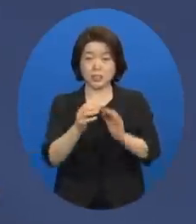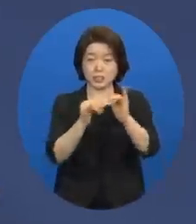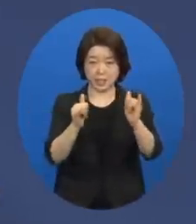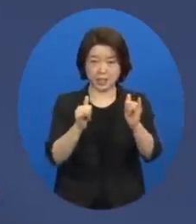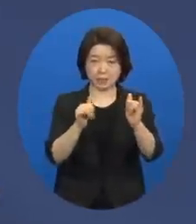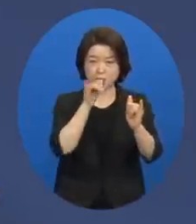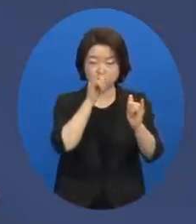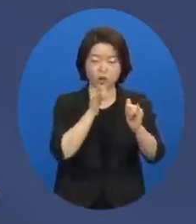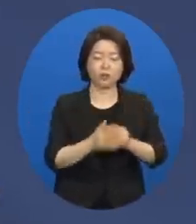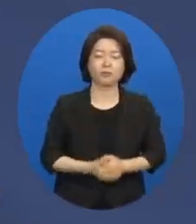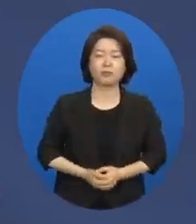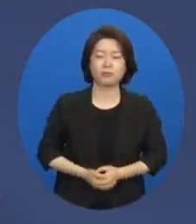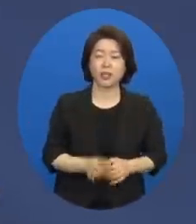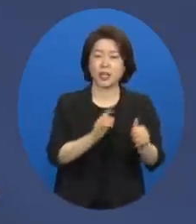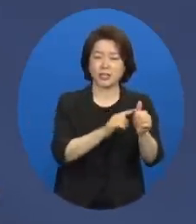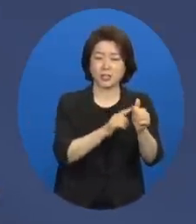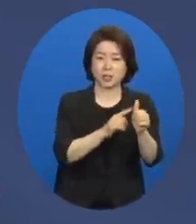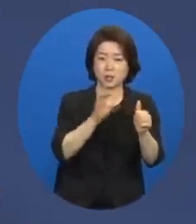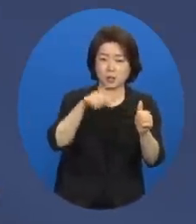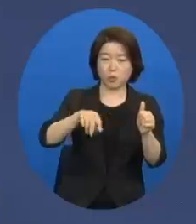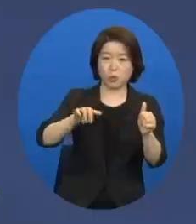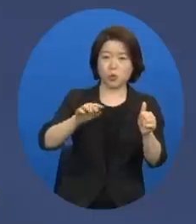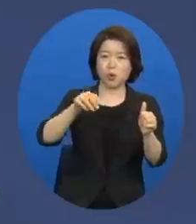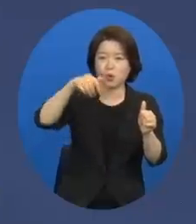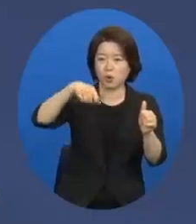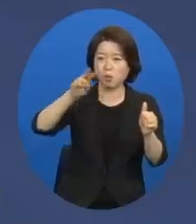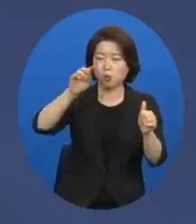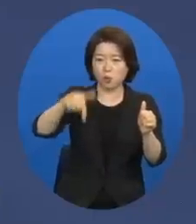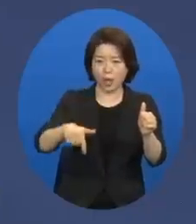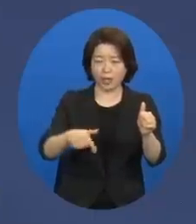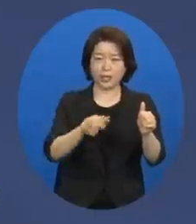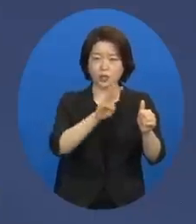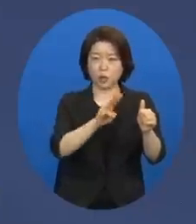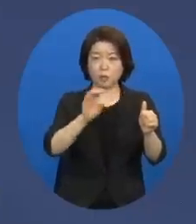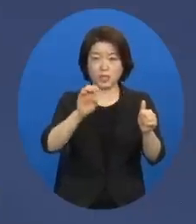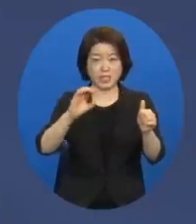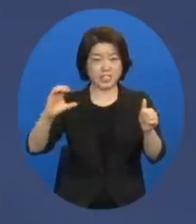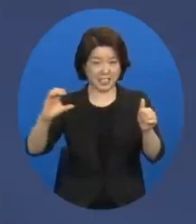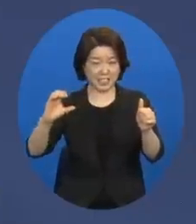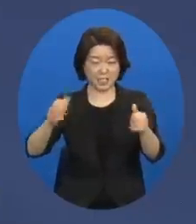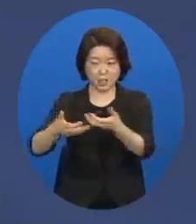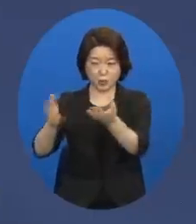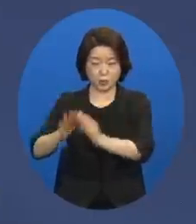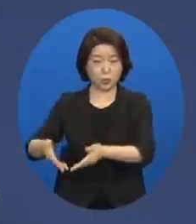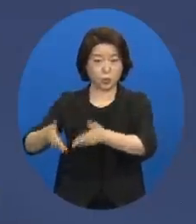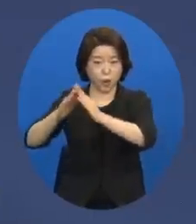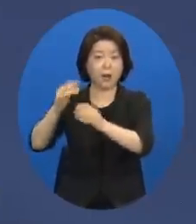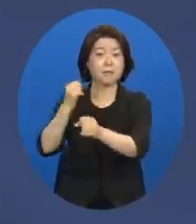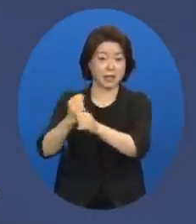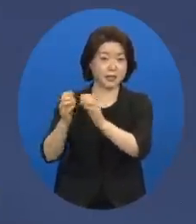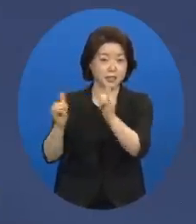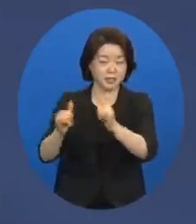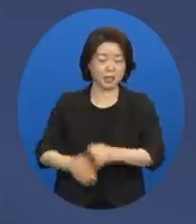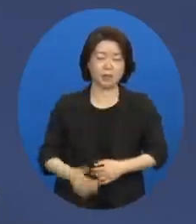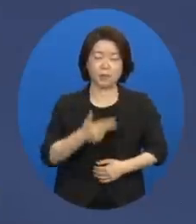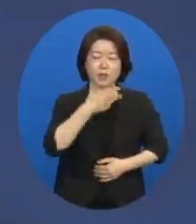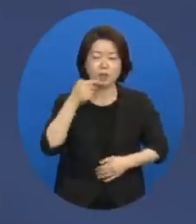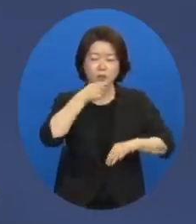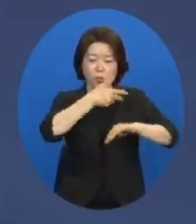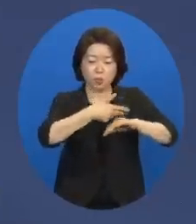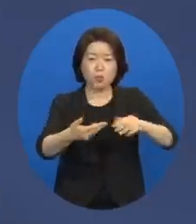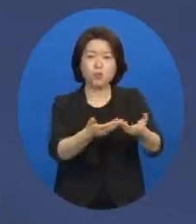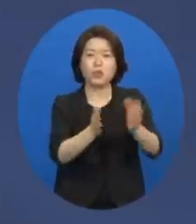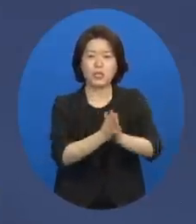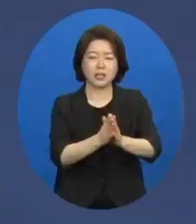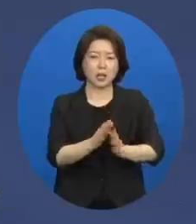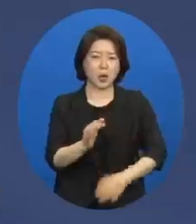사람은 지금 웨기라고 하는 국제적인 선교단체를 창시한 사람입니다. 100여 년 전 사람인데 영국의 귀족이면서